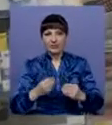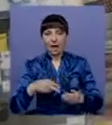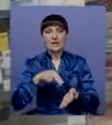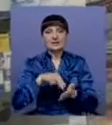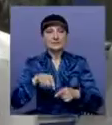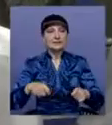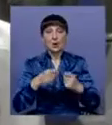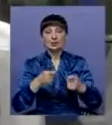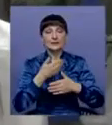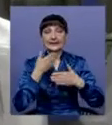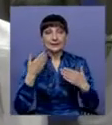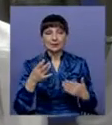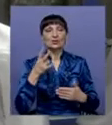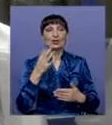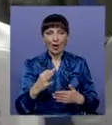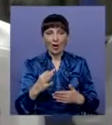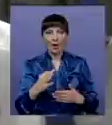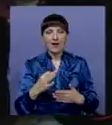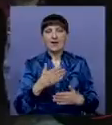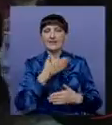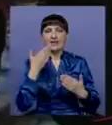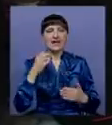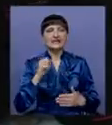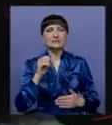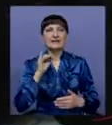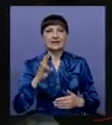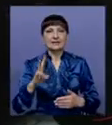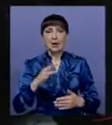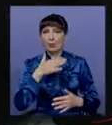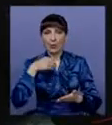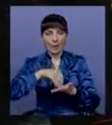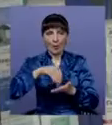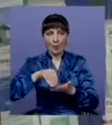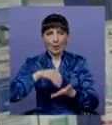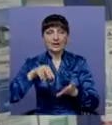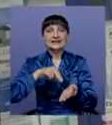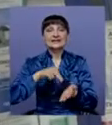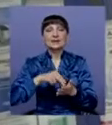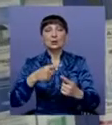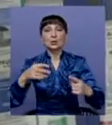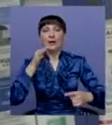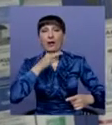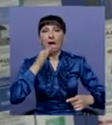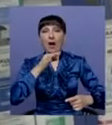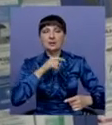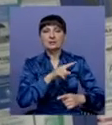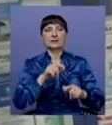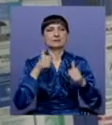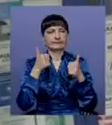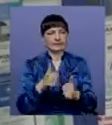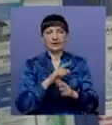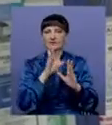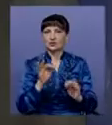здесь нарушений не выявлено, но оказалось, нет аспирина. Причина в большом спросе. По цене и наличию других лекарств аптека удачно